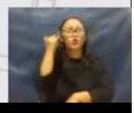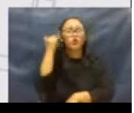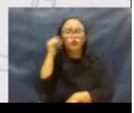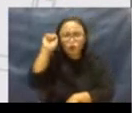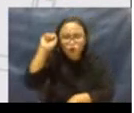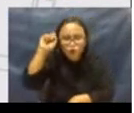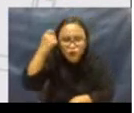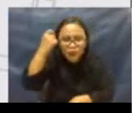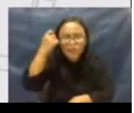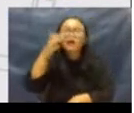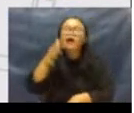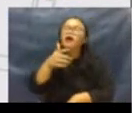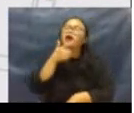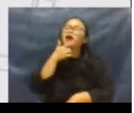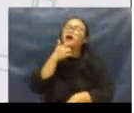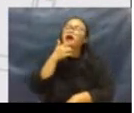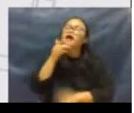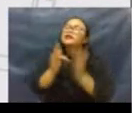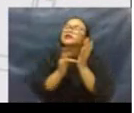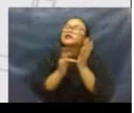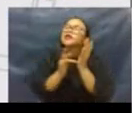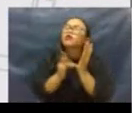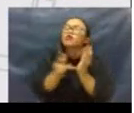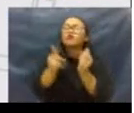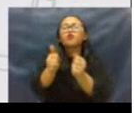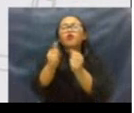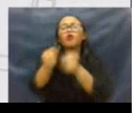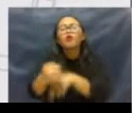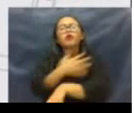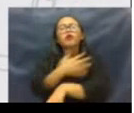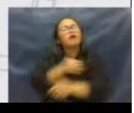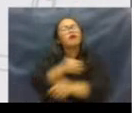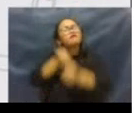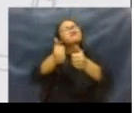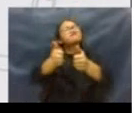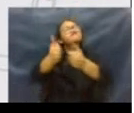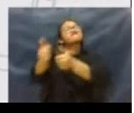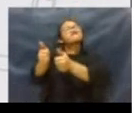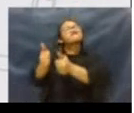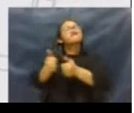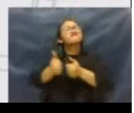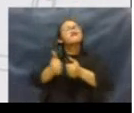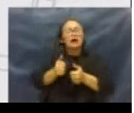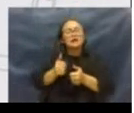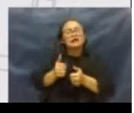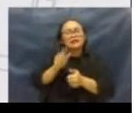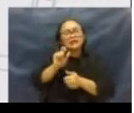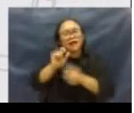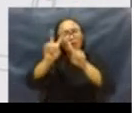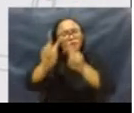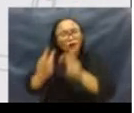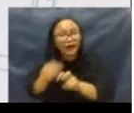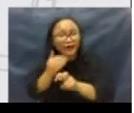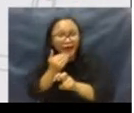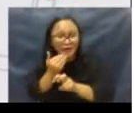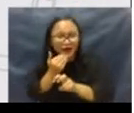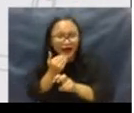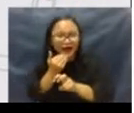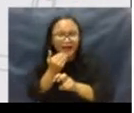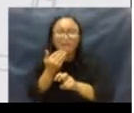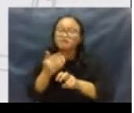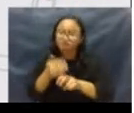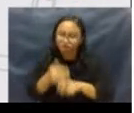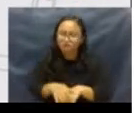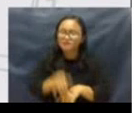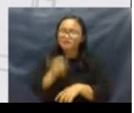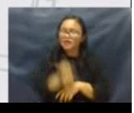berarti teknologi itu sebegitu membantunya proses survei ya. Nah, hal seperti ini adalah yang membuat proses